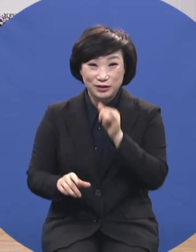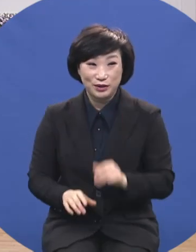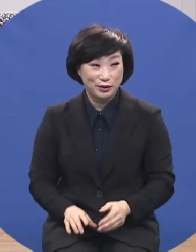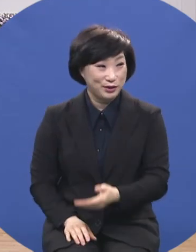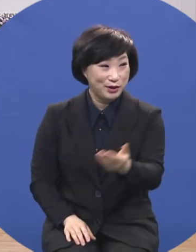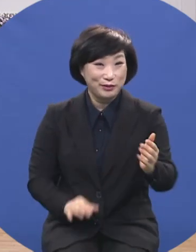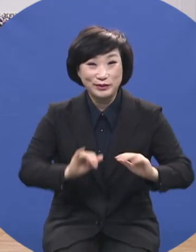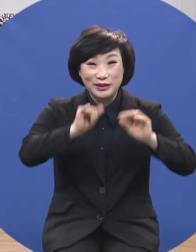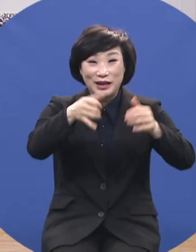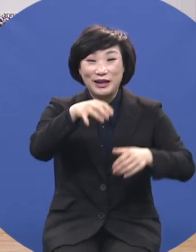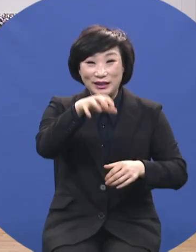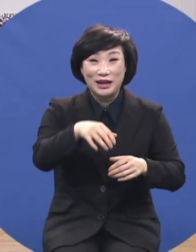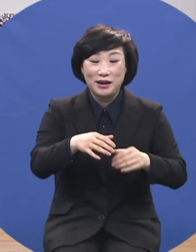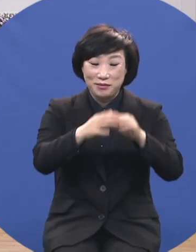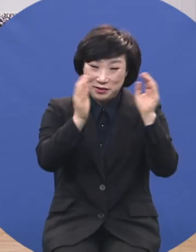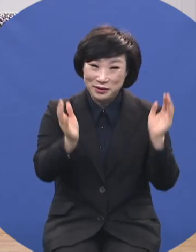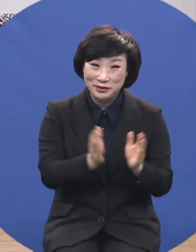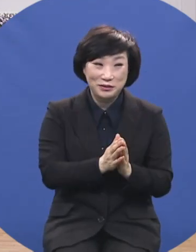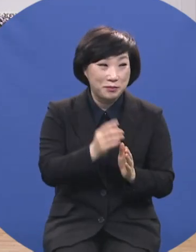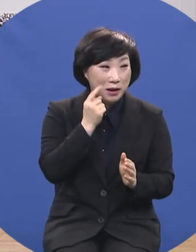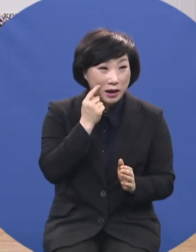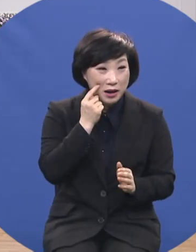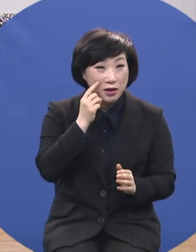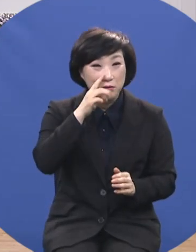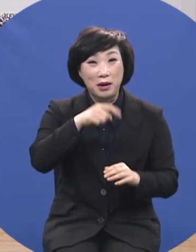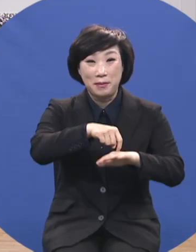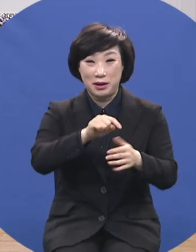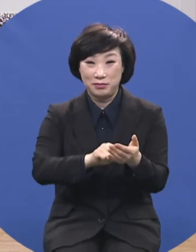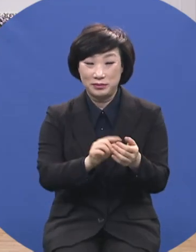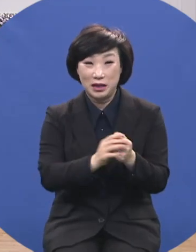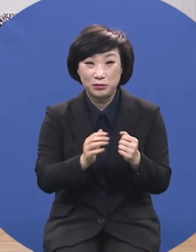세상은 다 호기심 때문에 움직여가는 것 아닙니까?